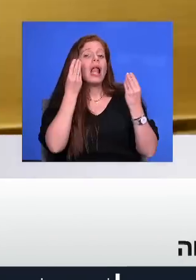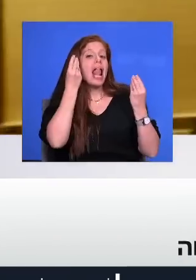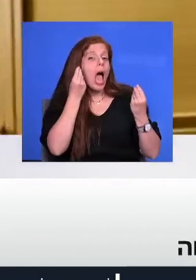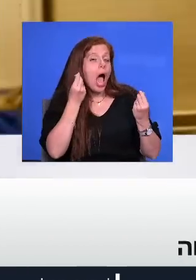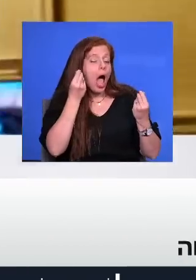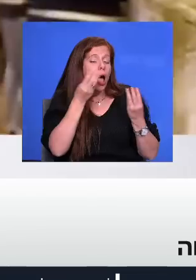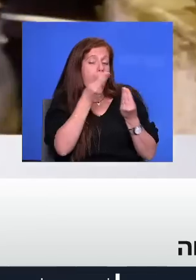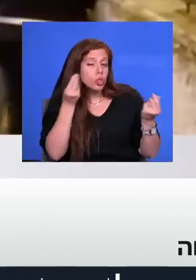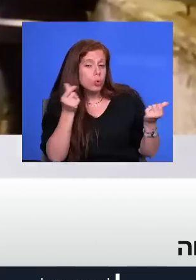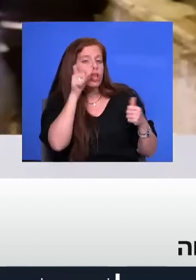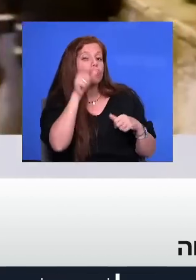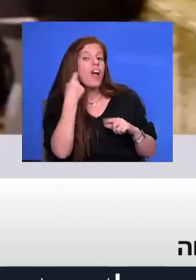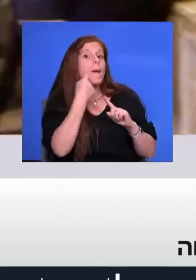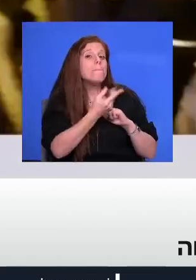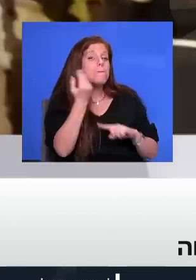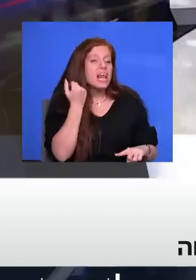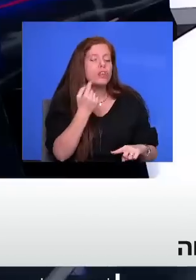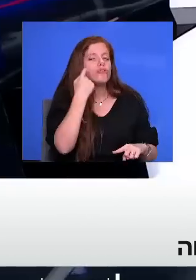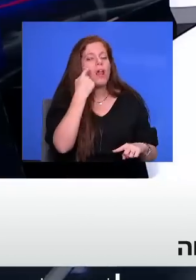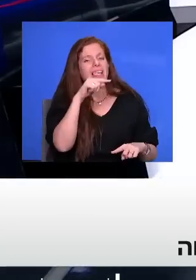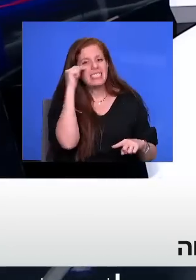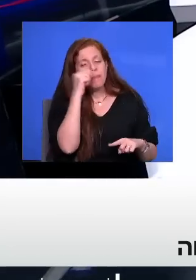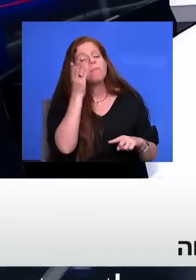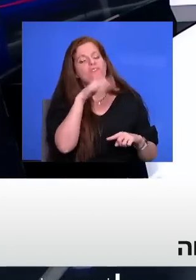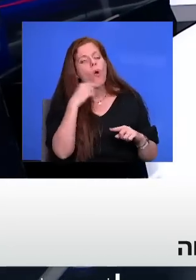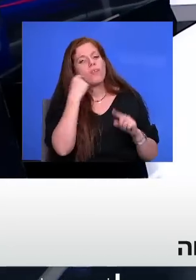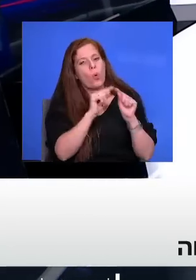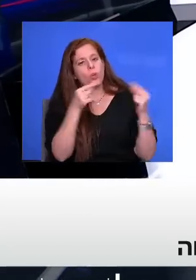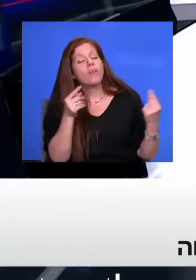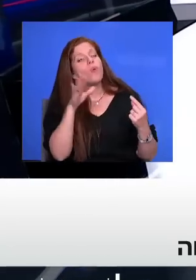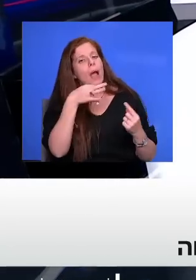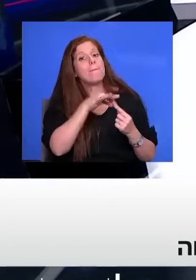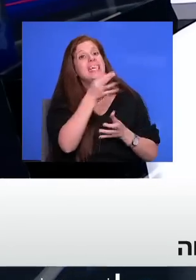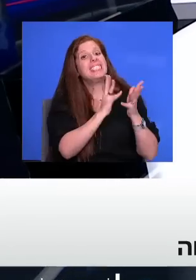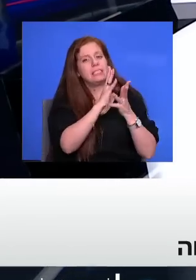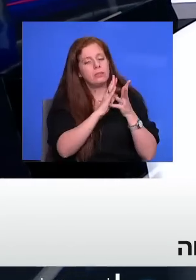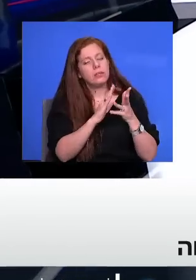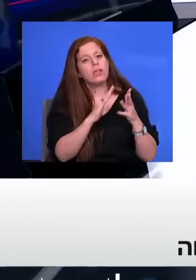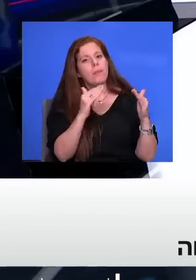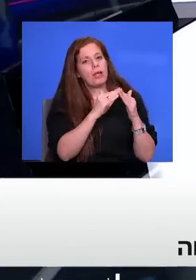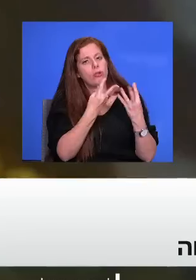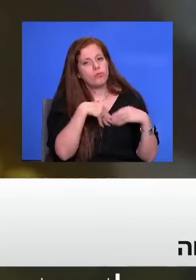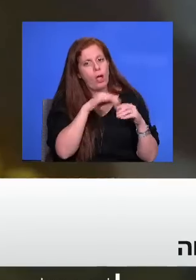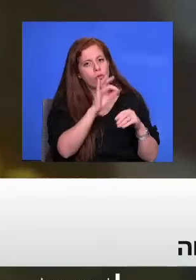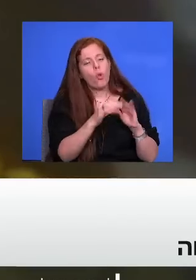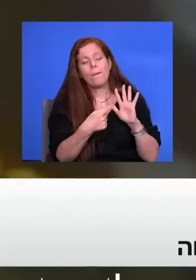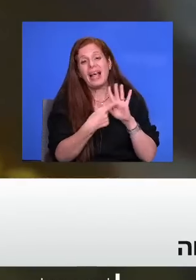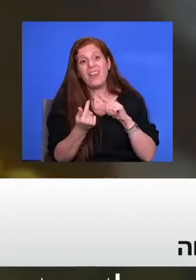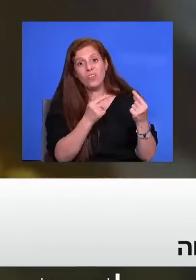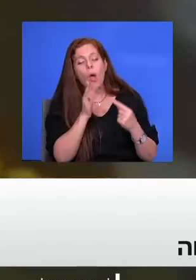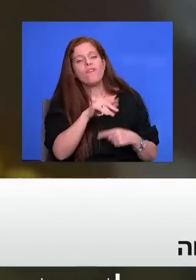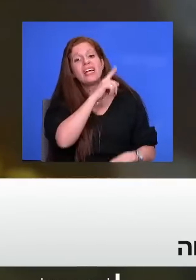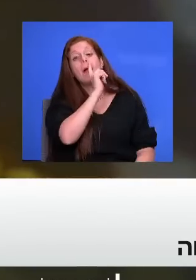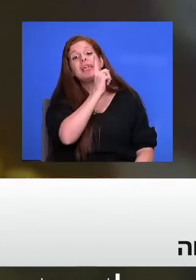פלילי עשיר של סמים ועבירות נוספות, אבל הוא גם הצית בעבר את בית משפחתו בעקבות ויכוח, וגם איים על